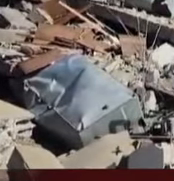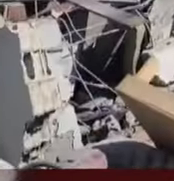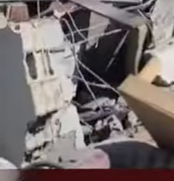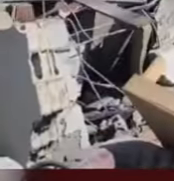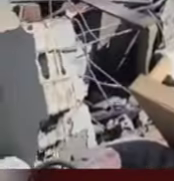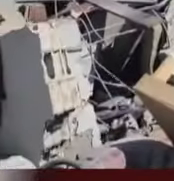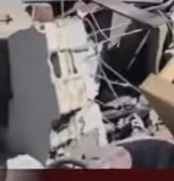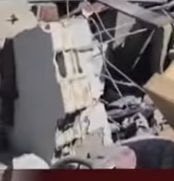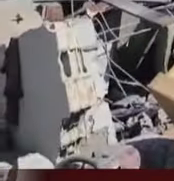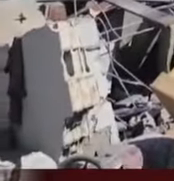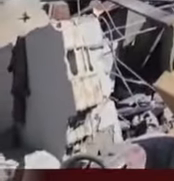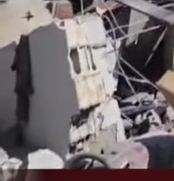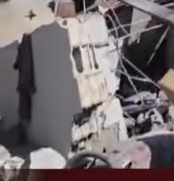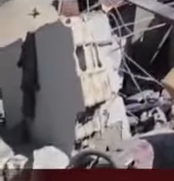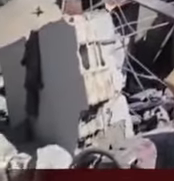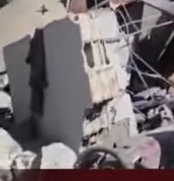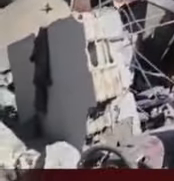إلى سقوط